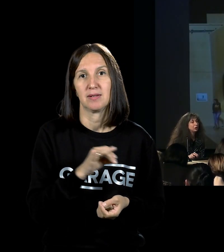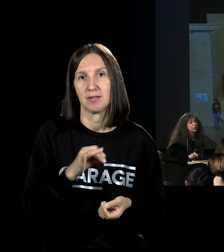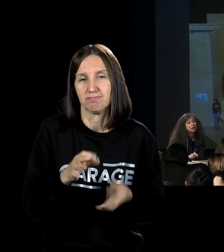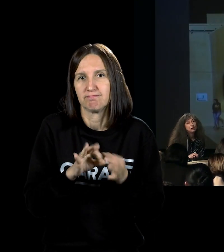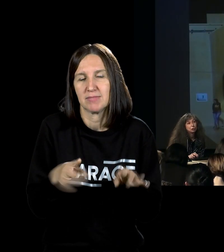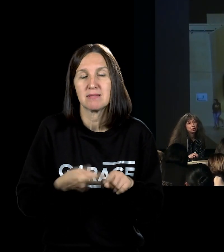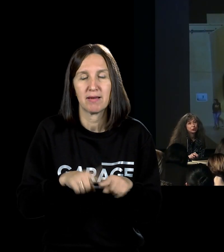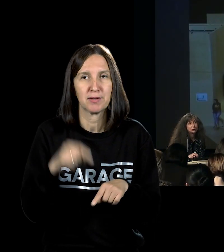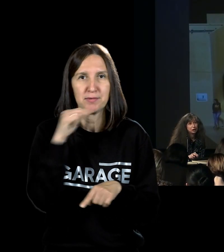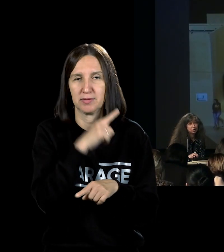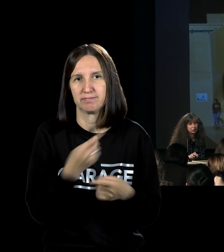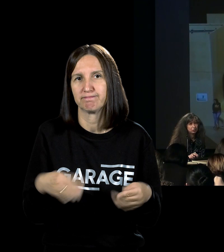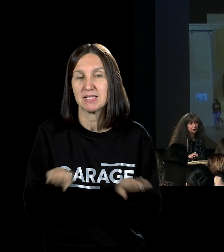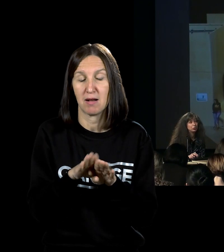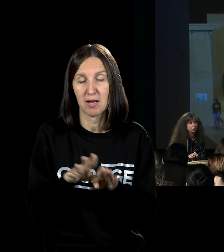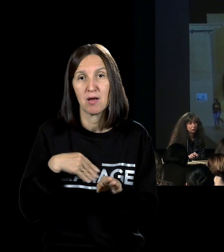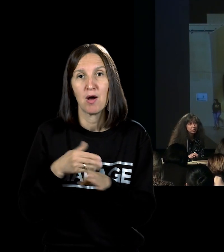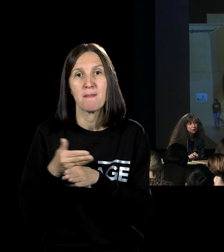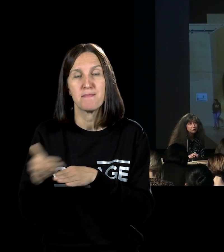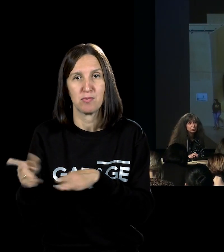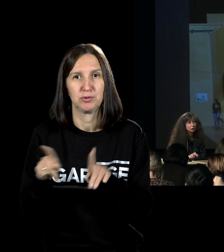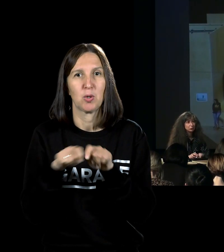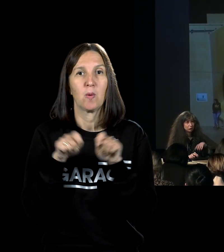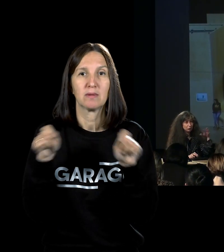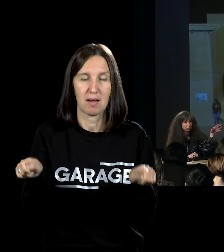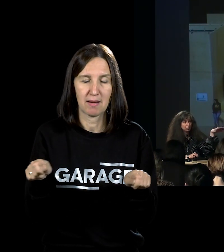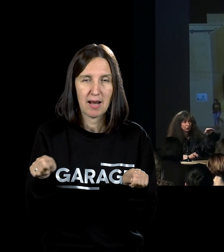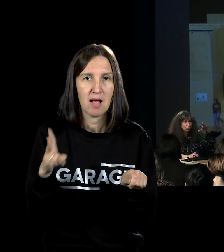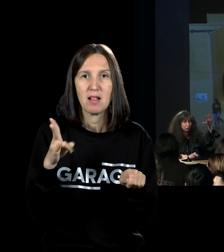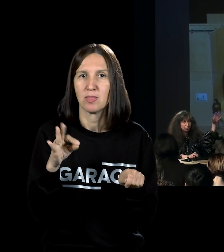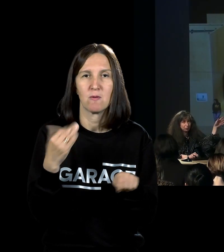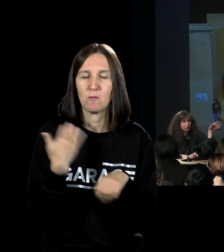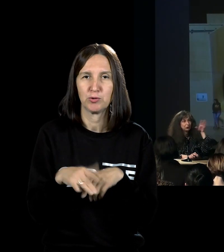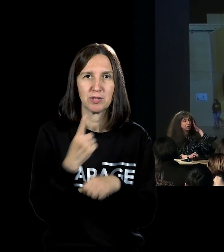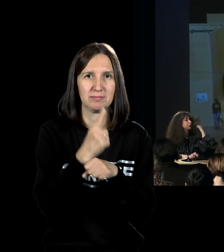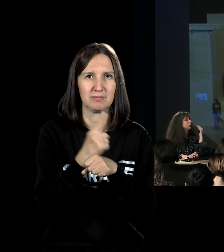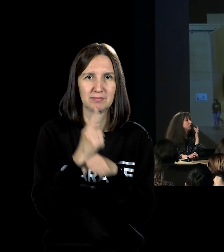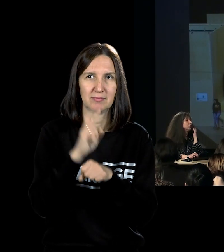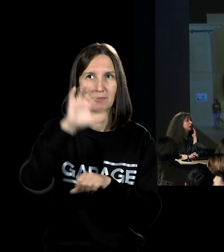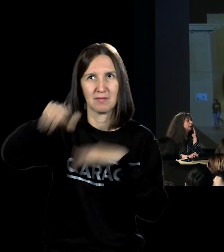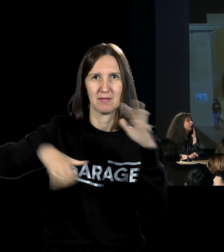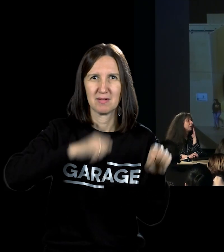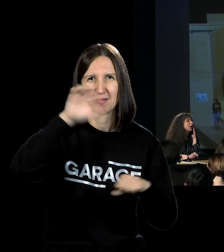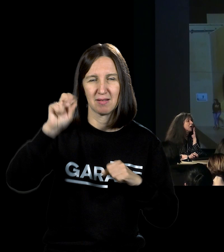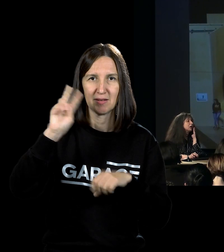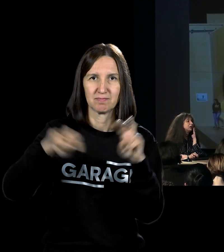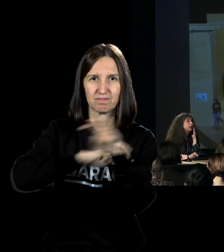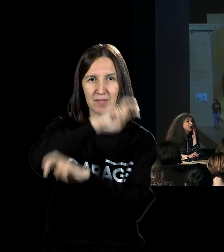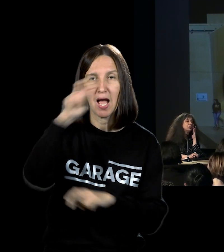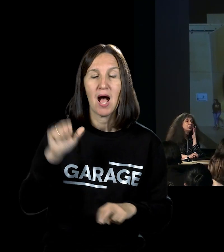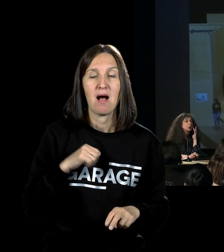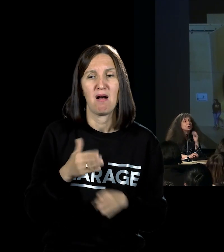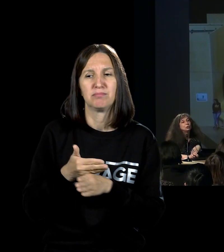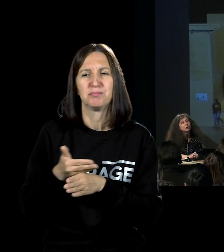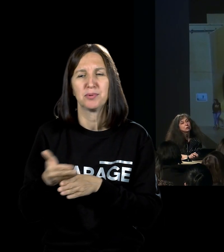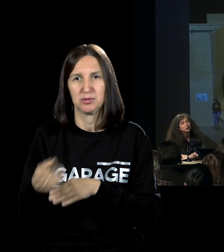давно повторили уже в Тейт Модерн, видимо, в этом самом в огромном этом пространстве турбинного зала,